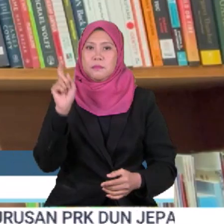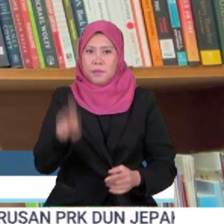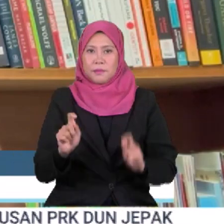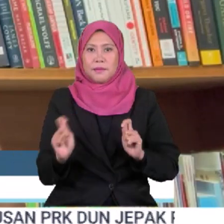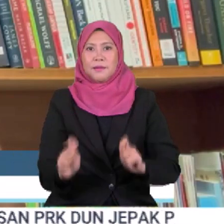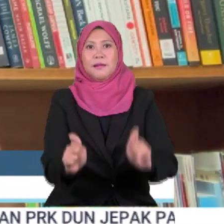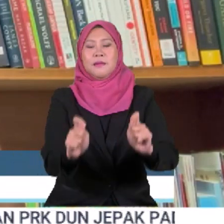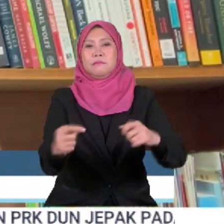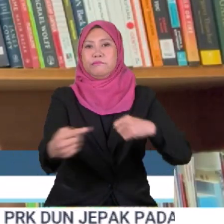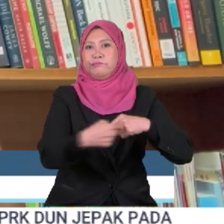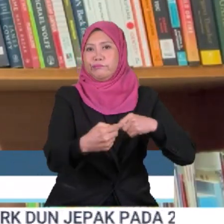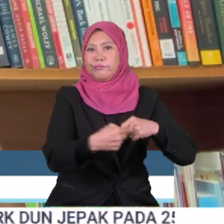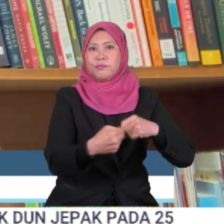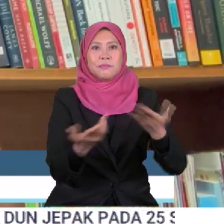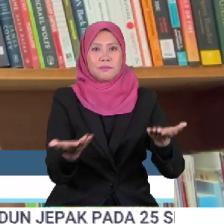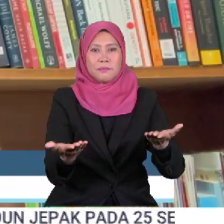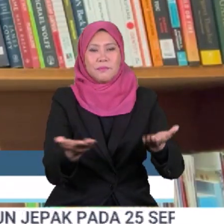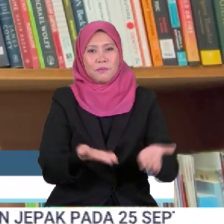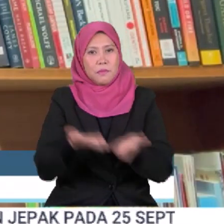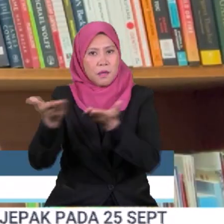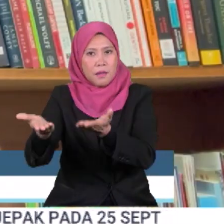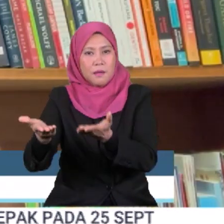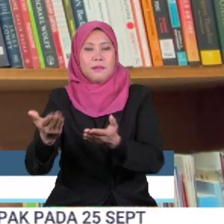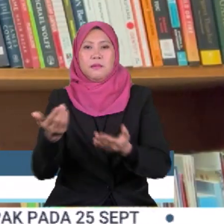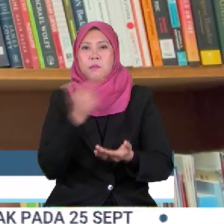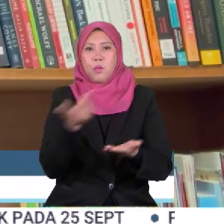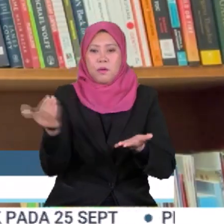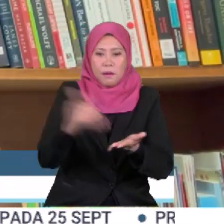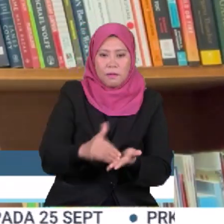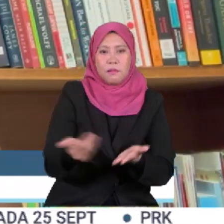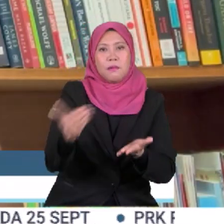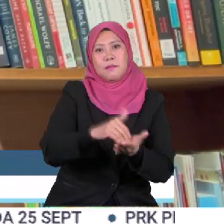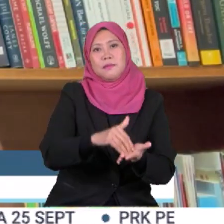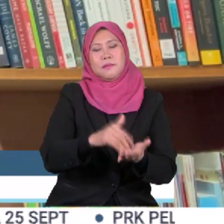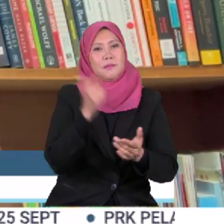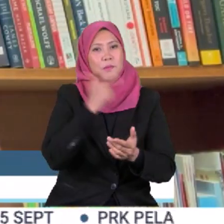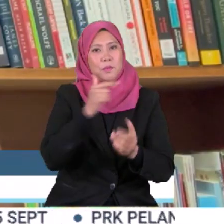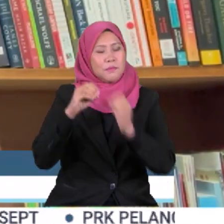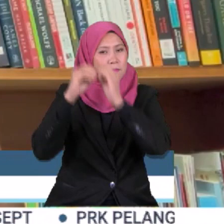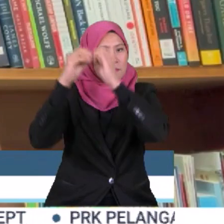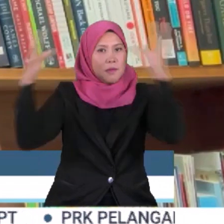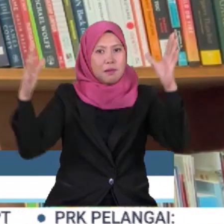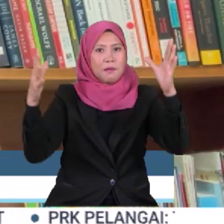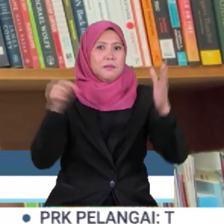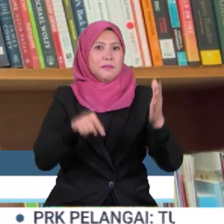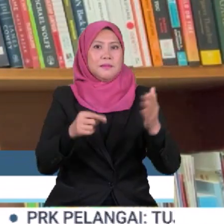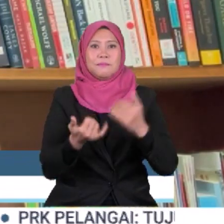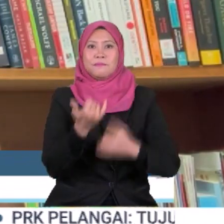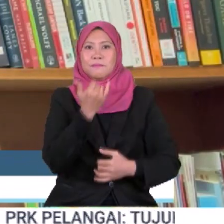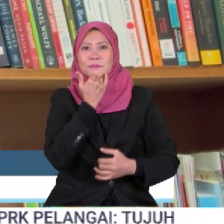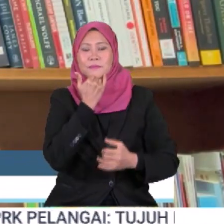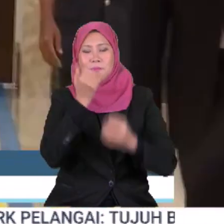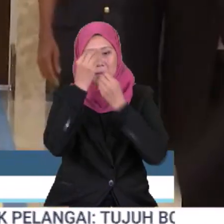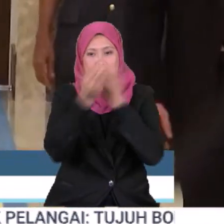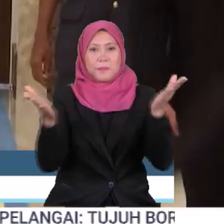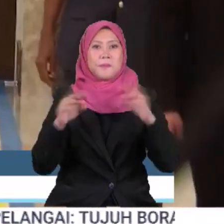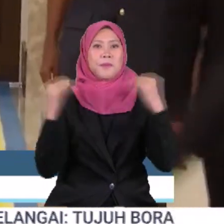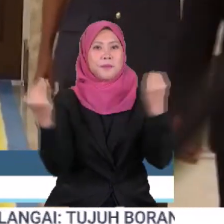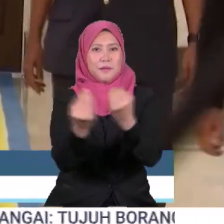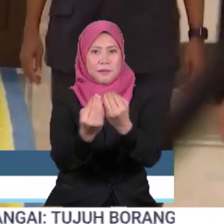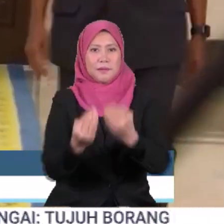kepada pendakwaan serta merta supaya ianya tidak berulang dan juga tidak memberikan gambaran ataupun isyarat yang salah kepada masyarakat.